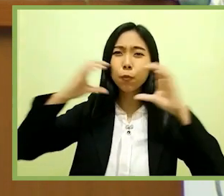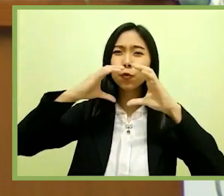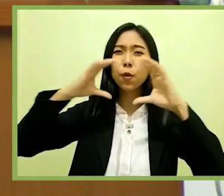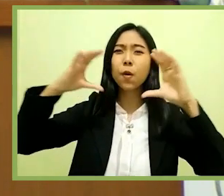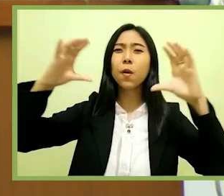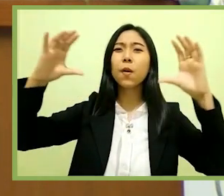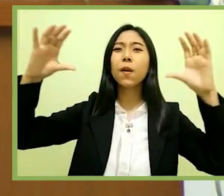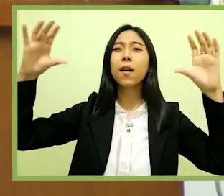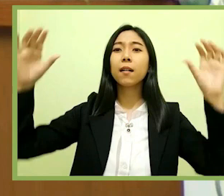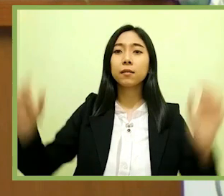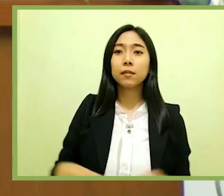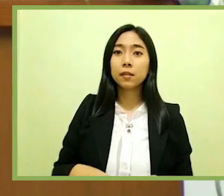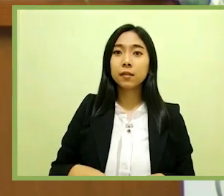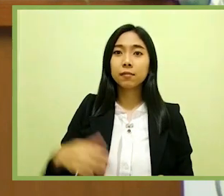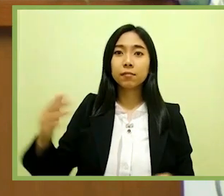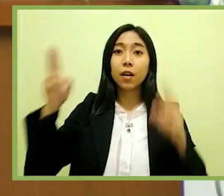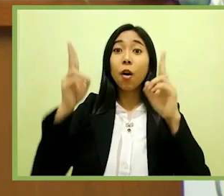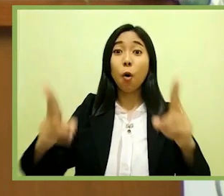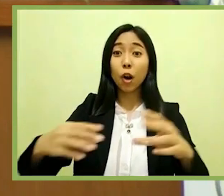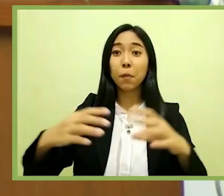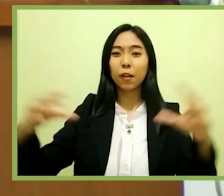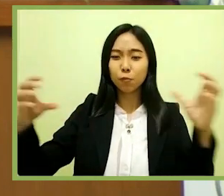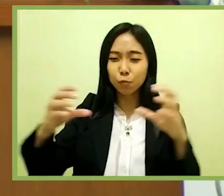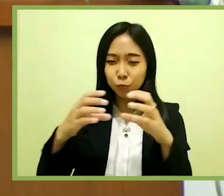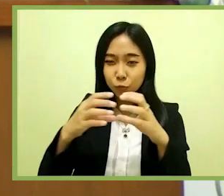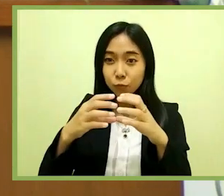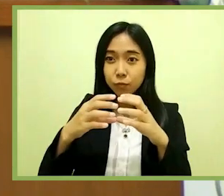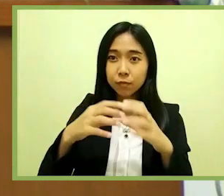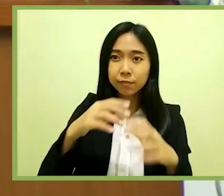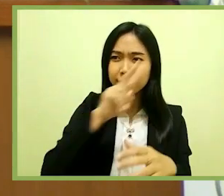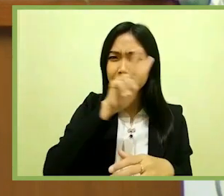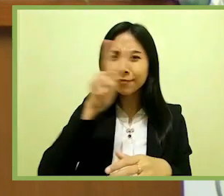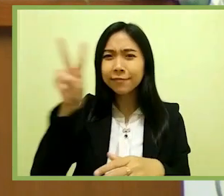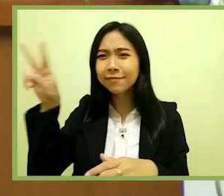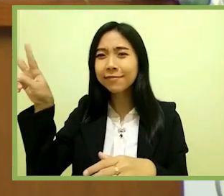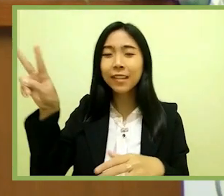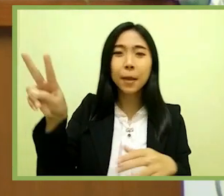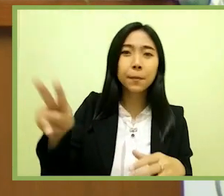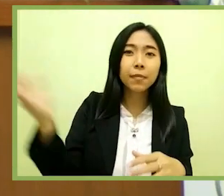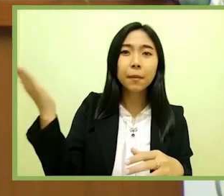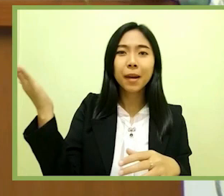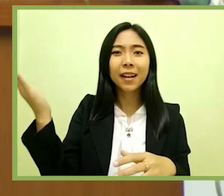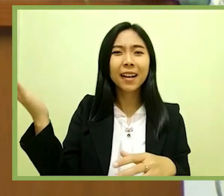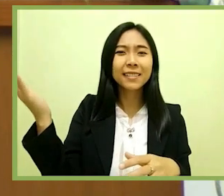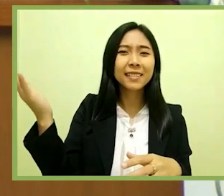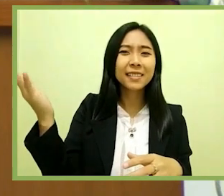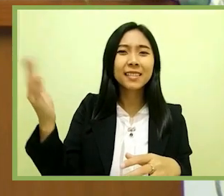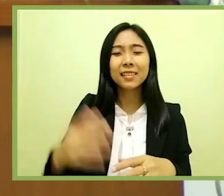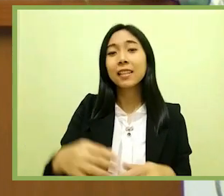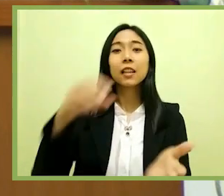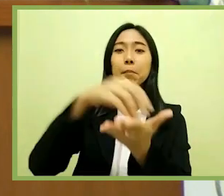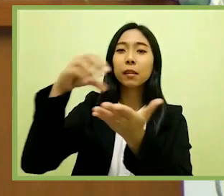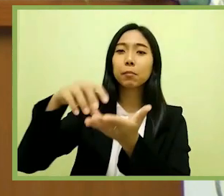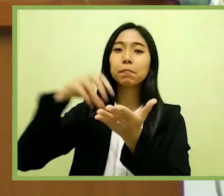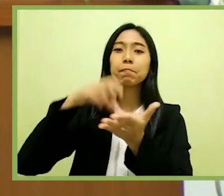berkerumun. Dan saat itulah mereka yang berasal dari berbagai daerah ini, orang-orang